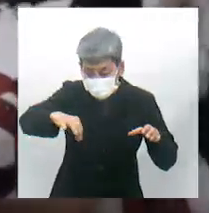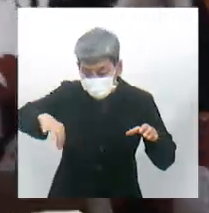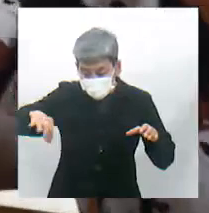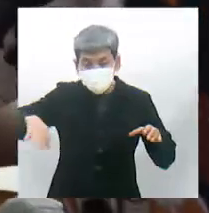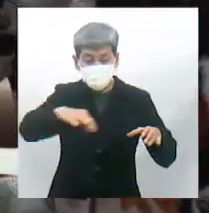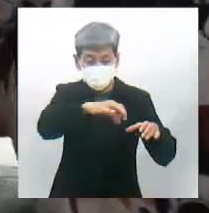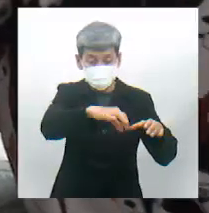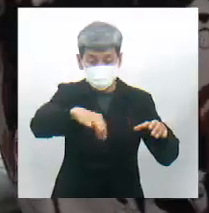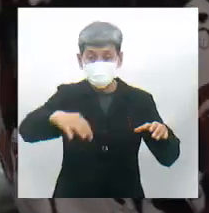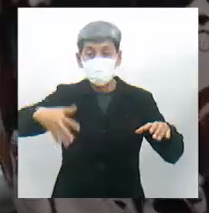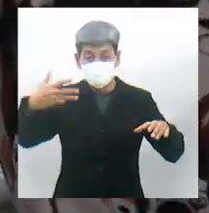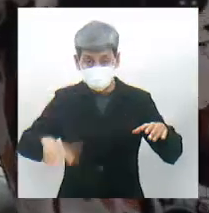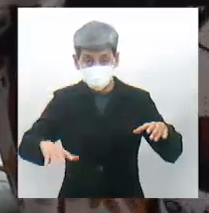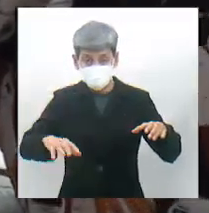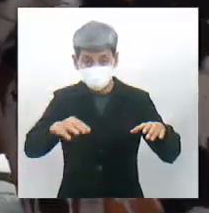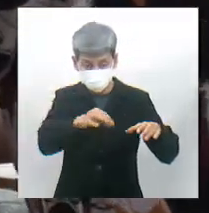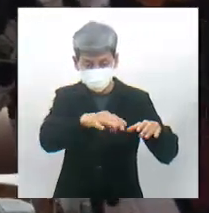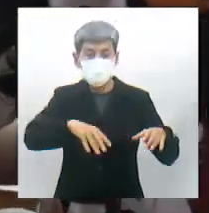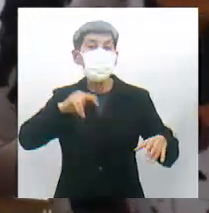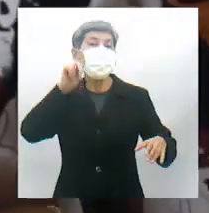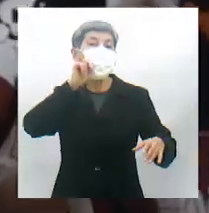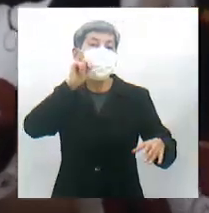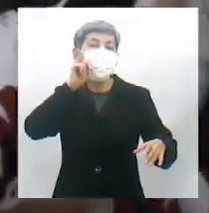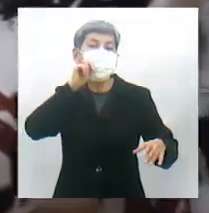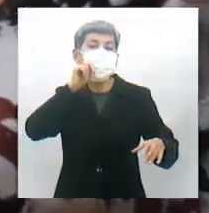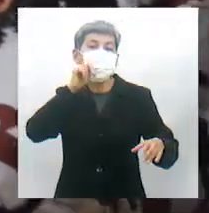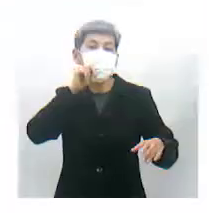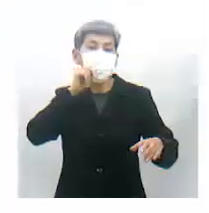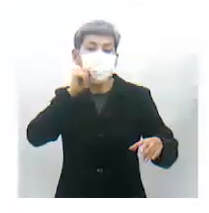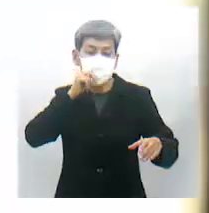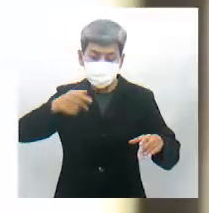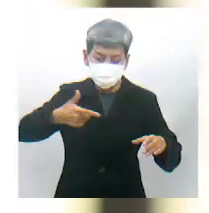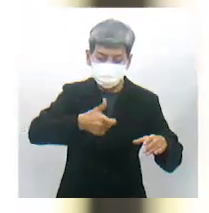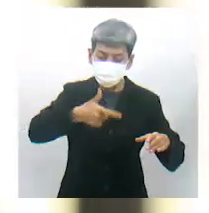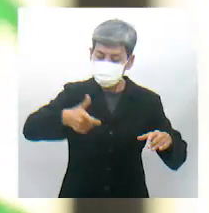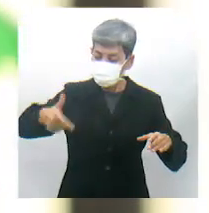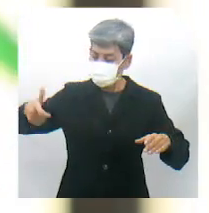ร็จแล้ว โรยแล้ว ป้าเสร็จแล้วนะป้ าน้ำฉีด